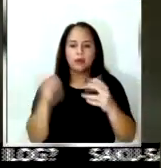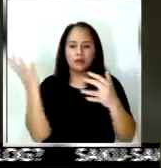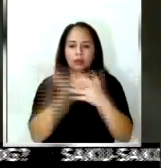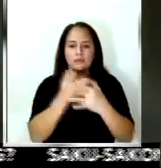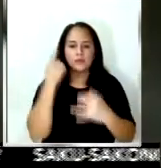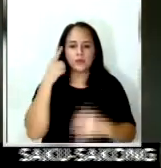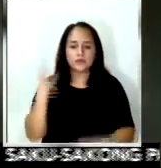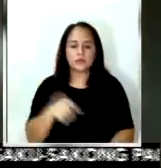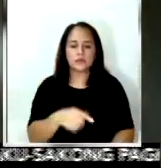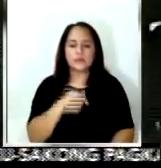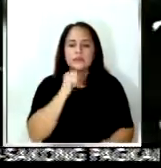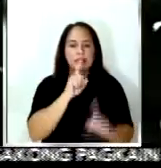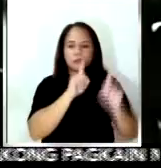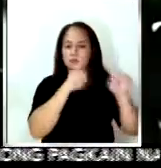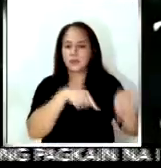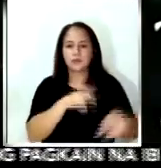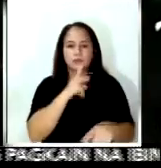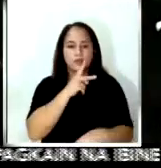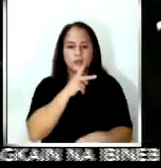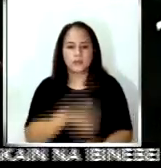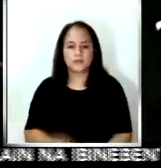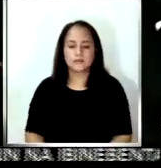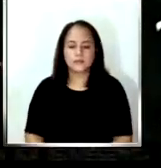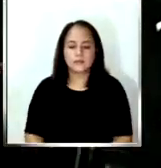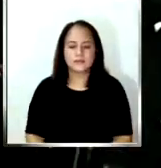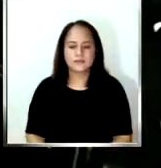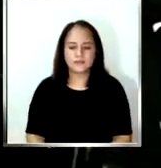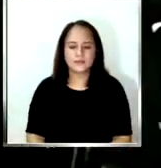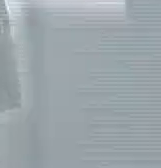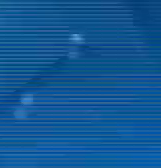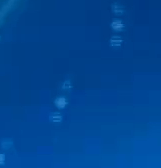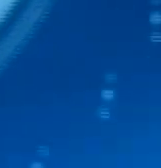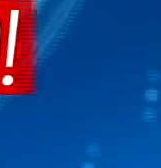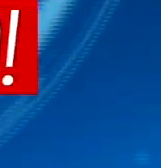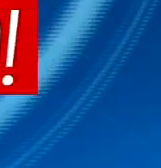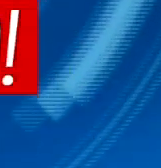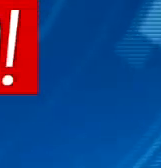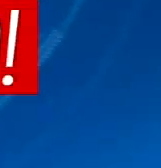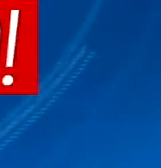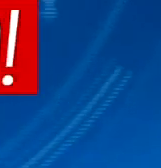magsalita ang suspect. Von Aquino nakatutok, 24 Oras.